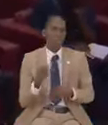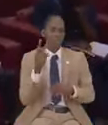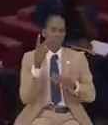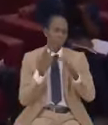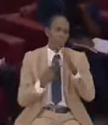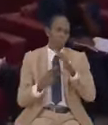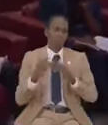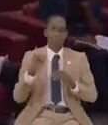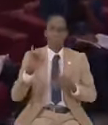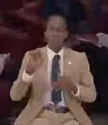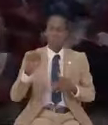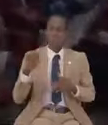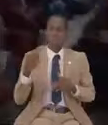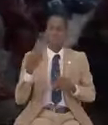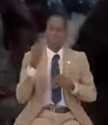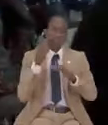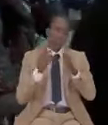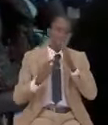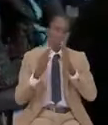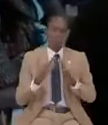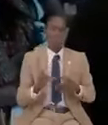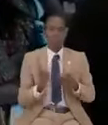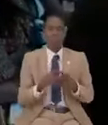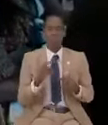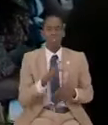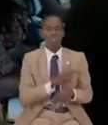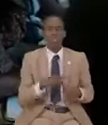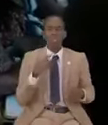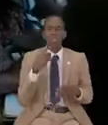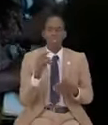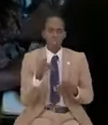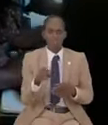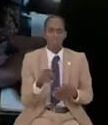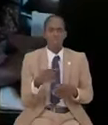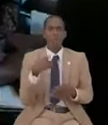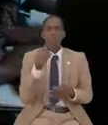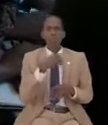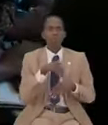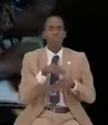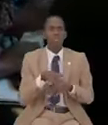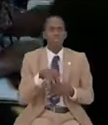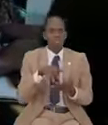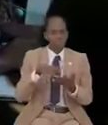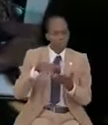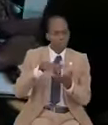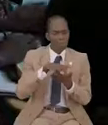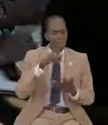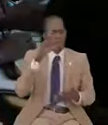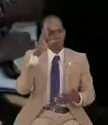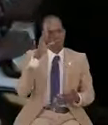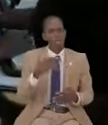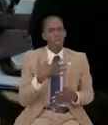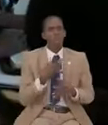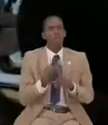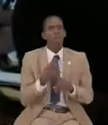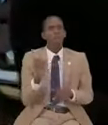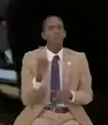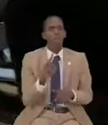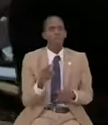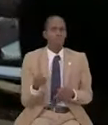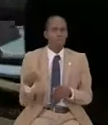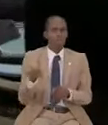Ézéchiel et lui dit qu'on dise Jean la et 12 sont-ils venus